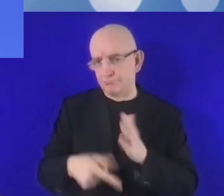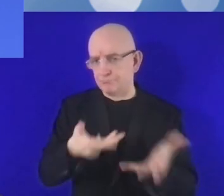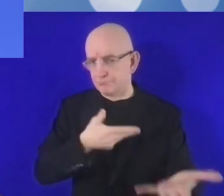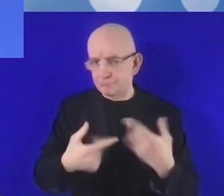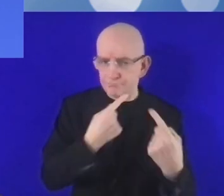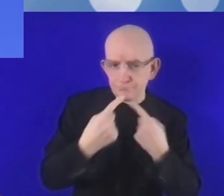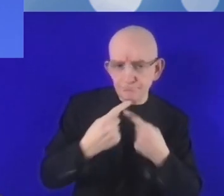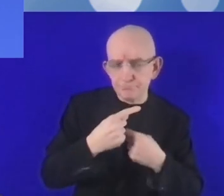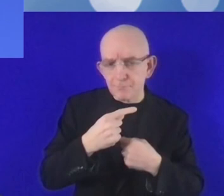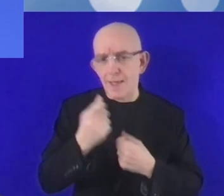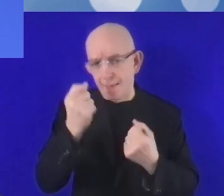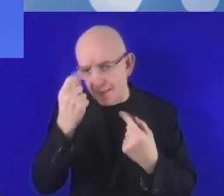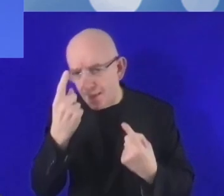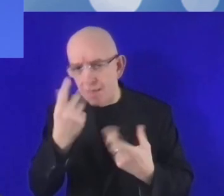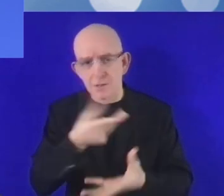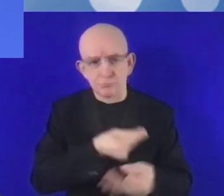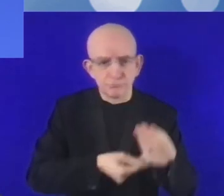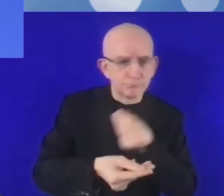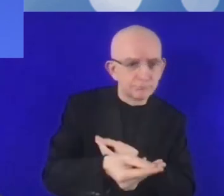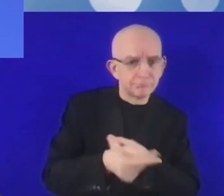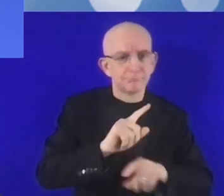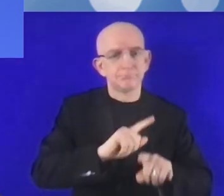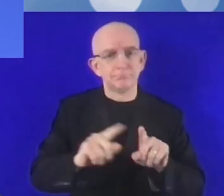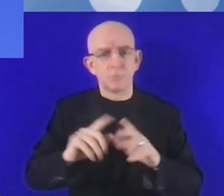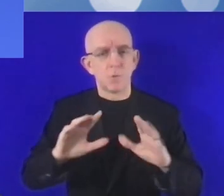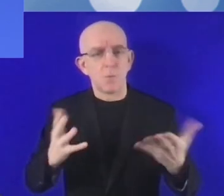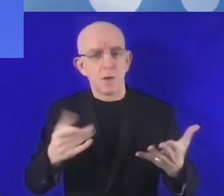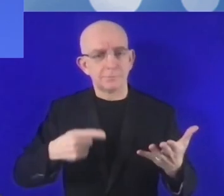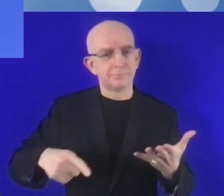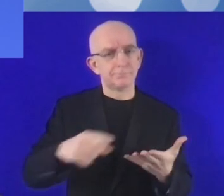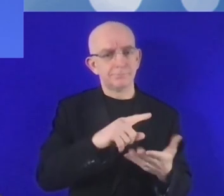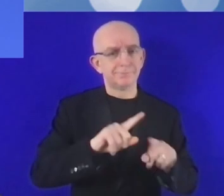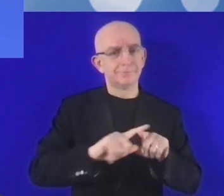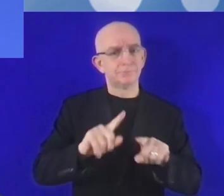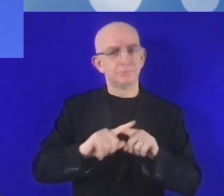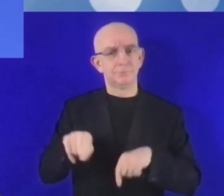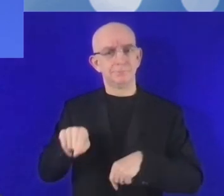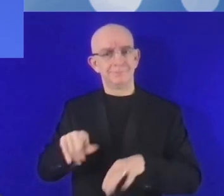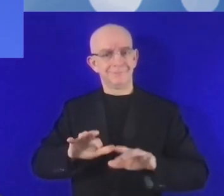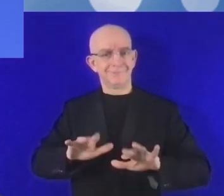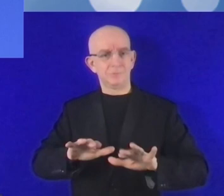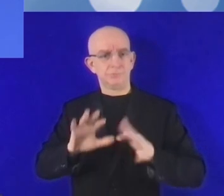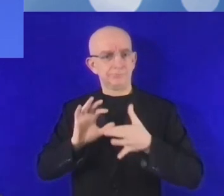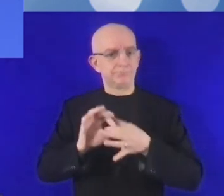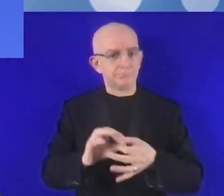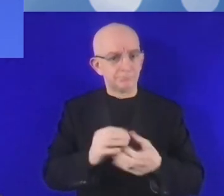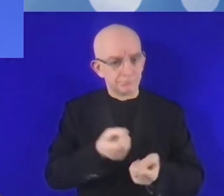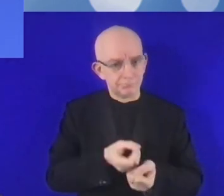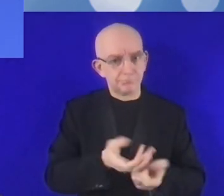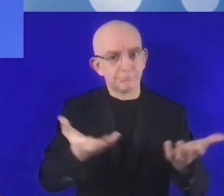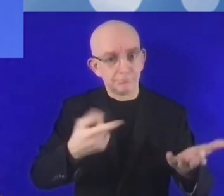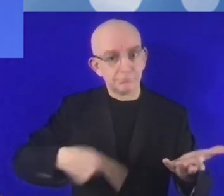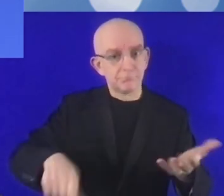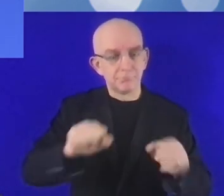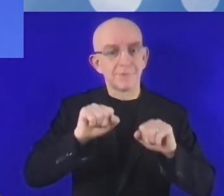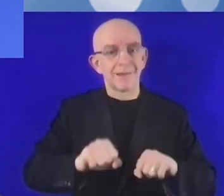我相信在这次会议，我们会发现一些新的解决方案，我们会发现一些新的，